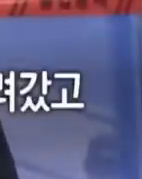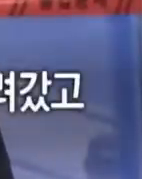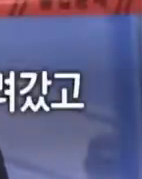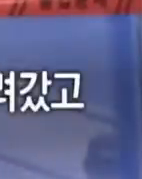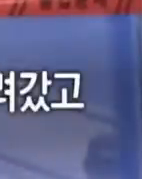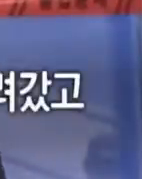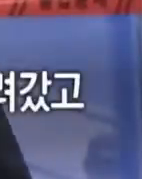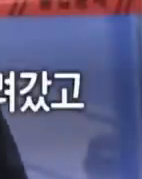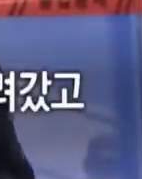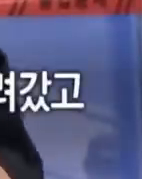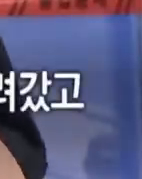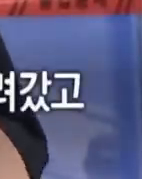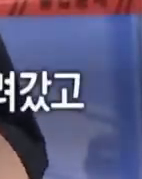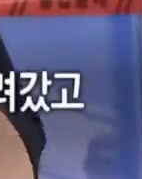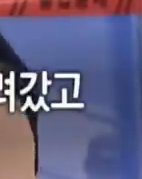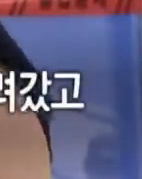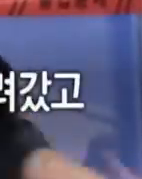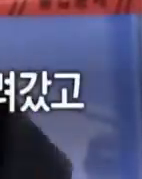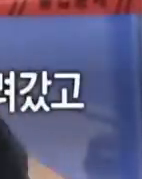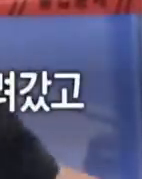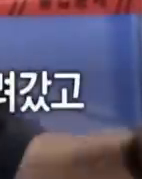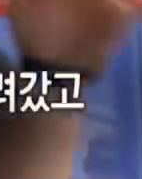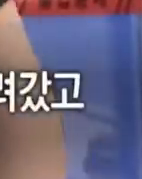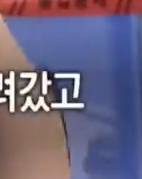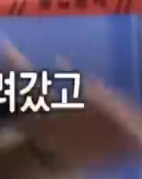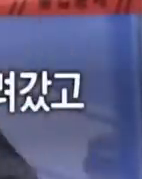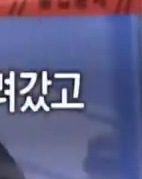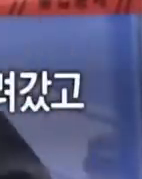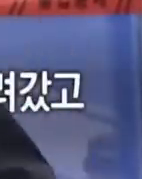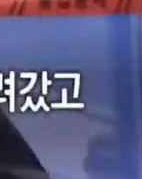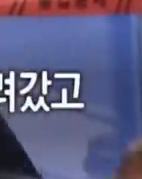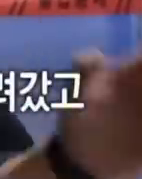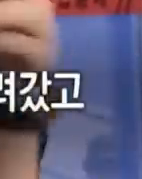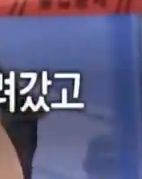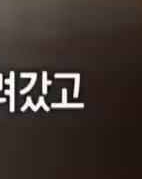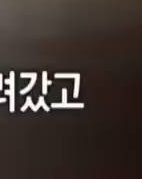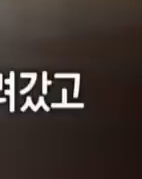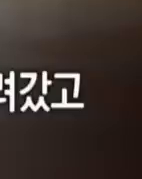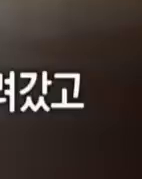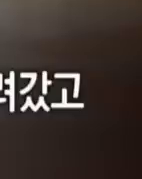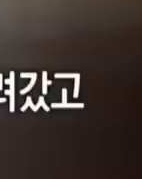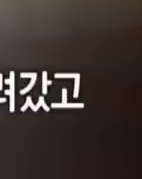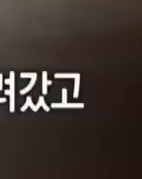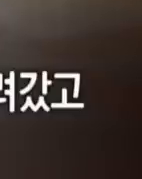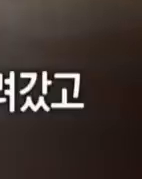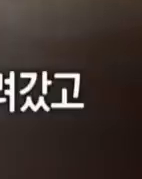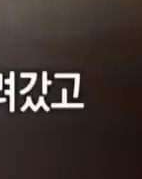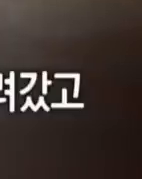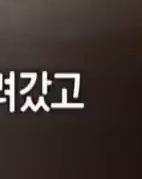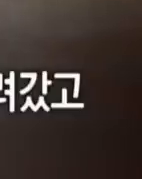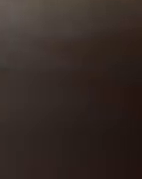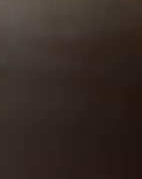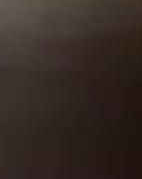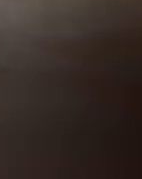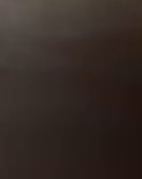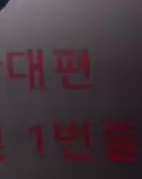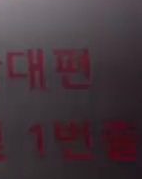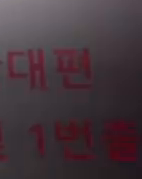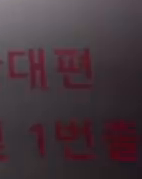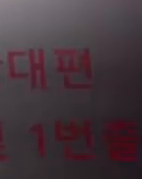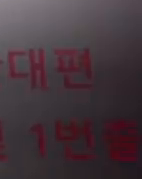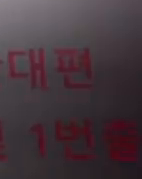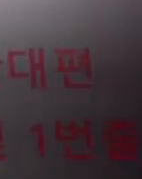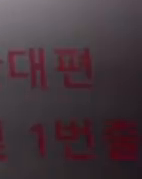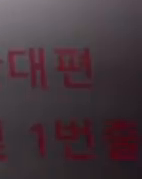소리가 들리더니 그대로 그냥 이렇게 밑으로 쓸려가듯이 다 쓸려 내려갔고 이제 저는 손잡이 쪽 잡고 있었는데 그 손잡이도